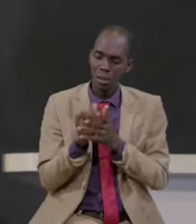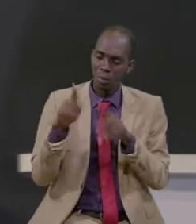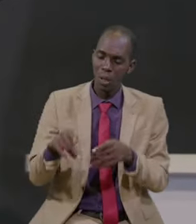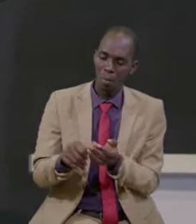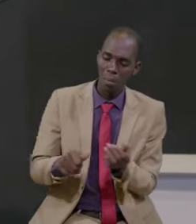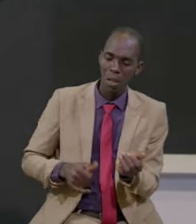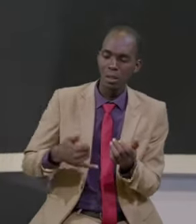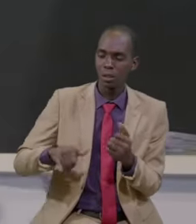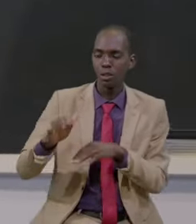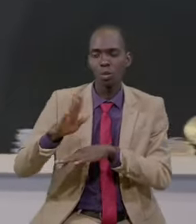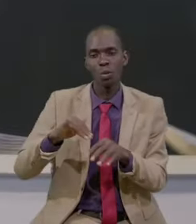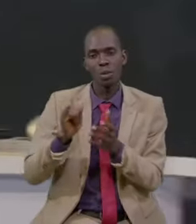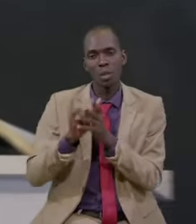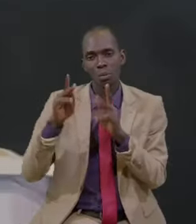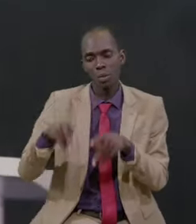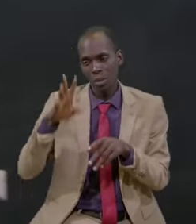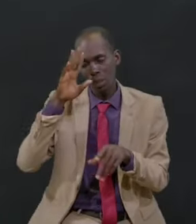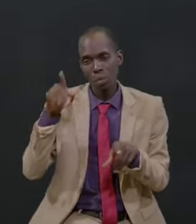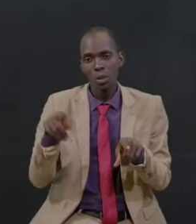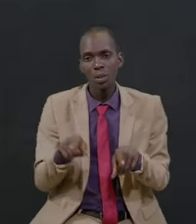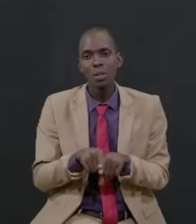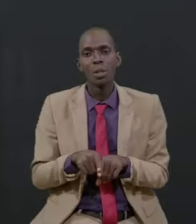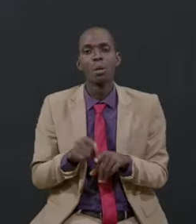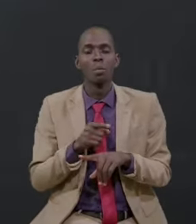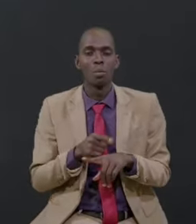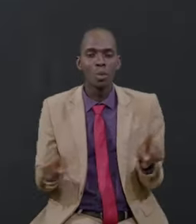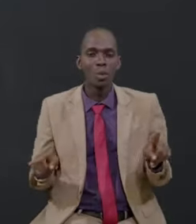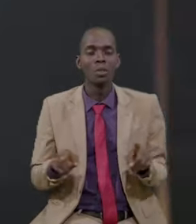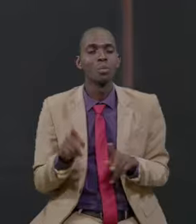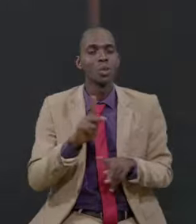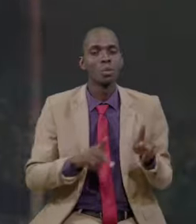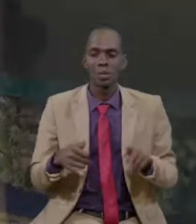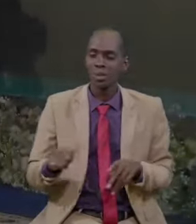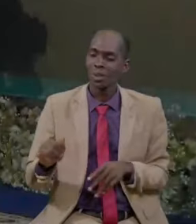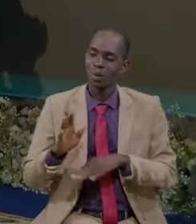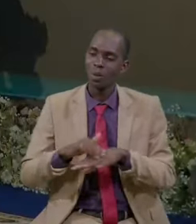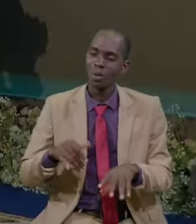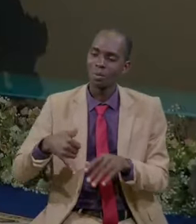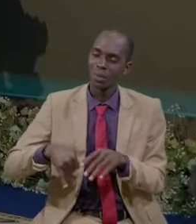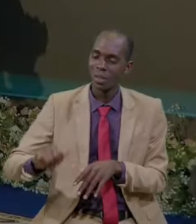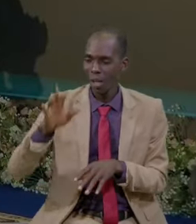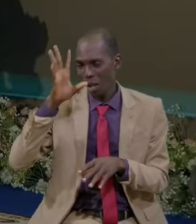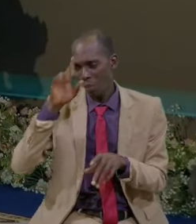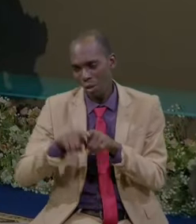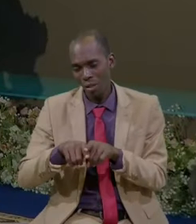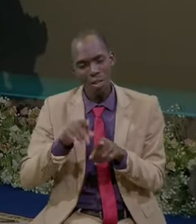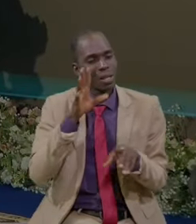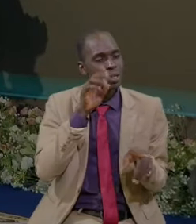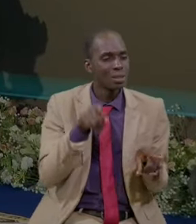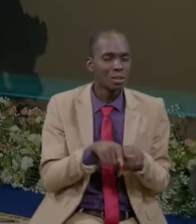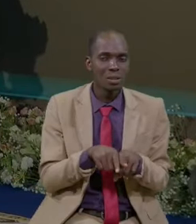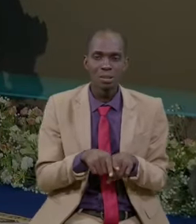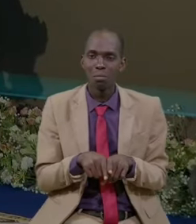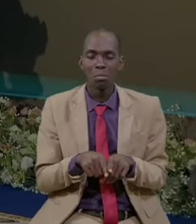mener, comme croyant. Et on continue à dire, frère. Maintenant, ce n'est pas un